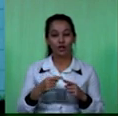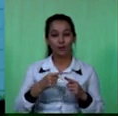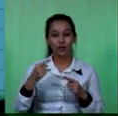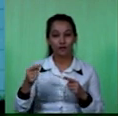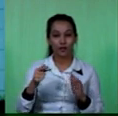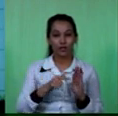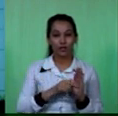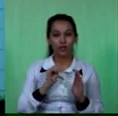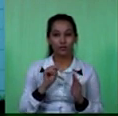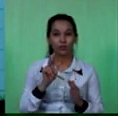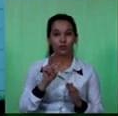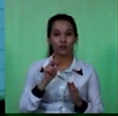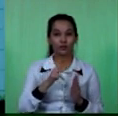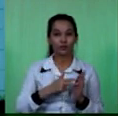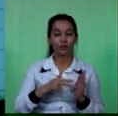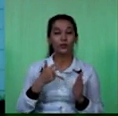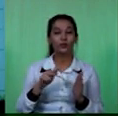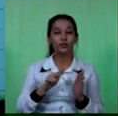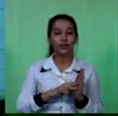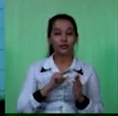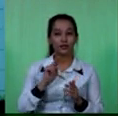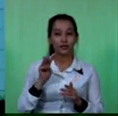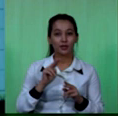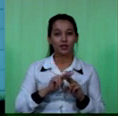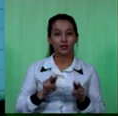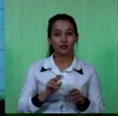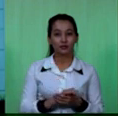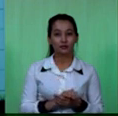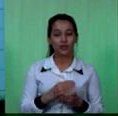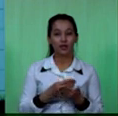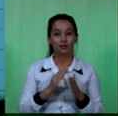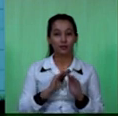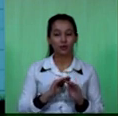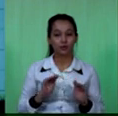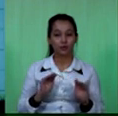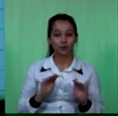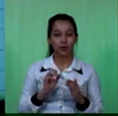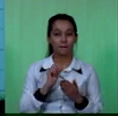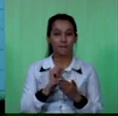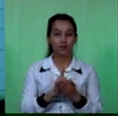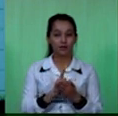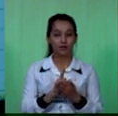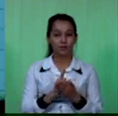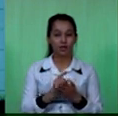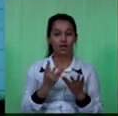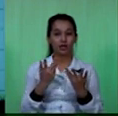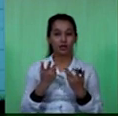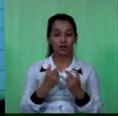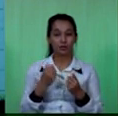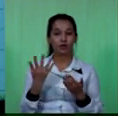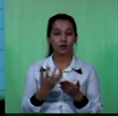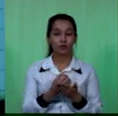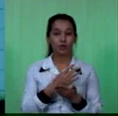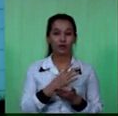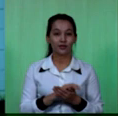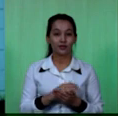7338 kilometr. Mana aziz o'quvchilar, masalamizning yechimini ham bajarib